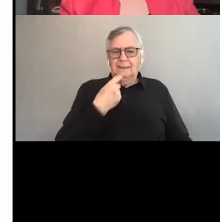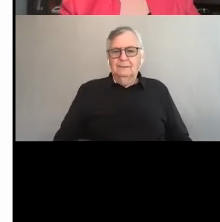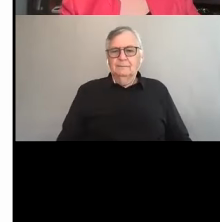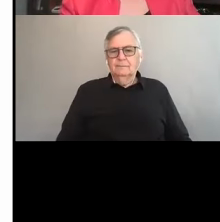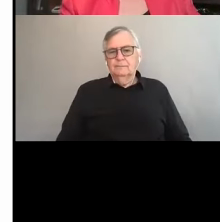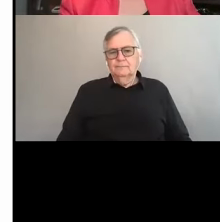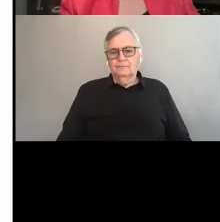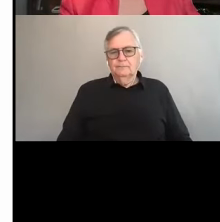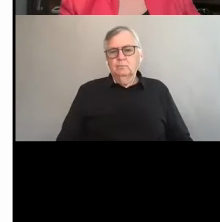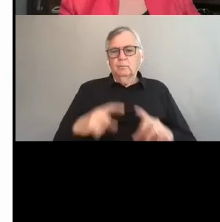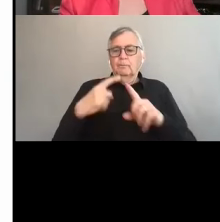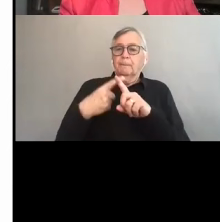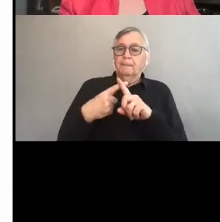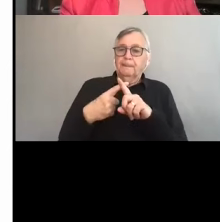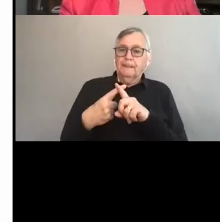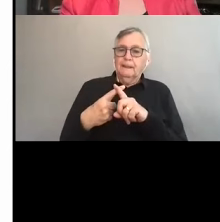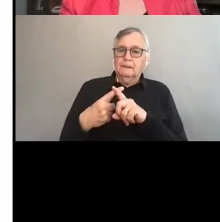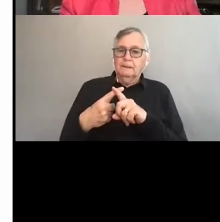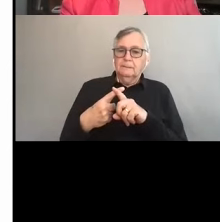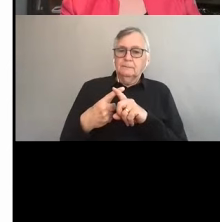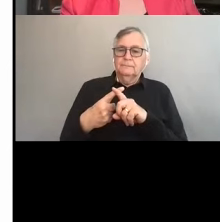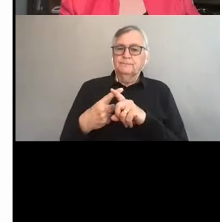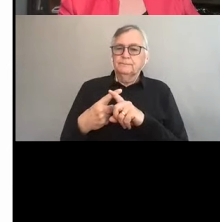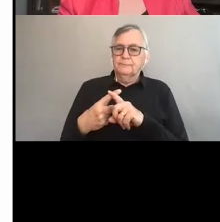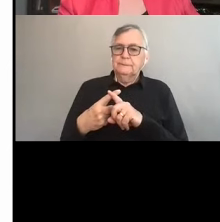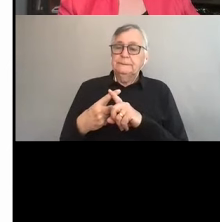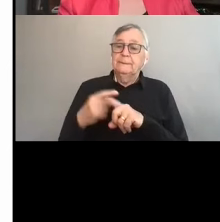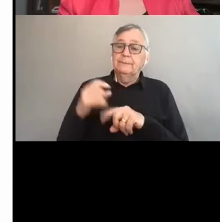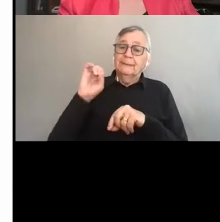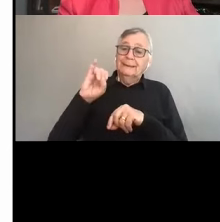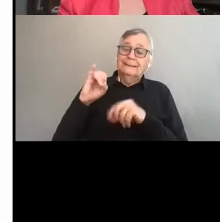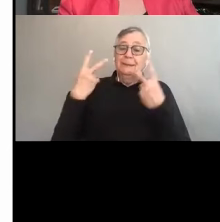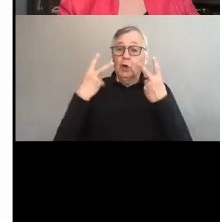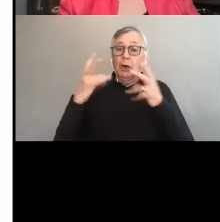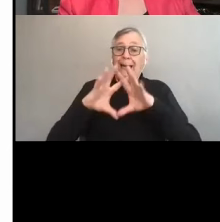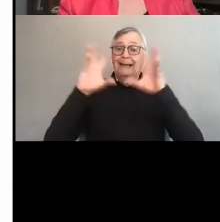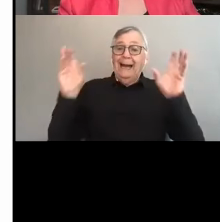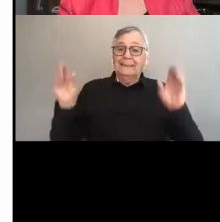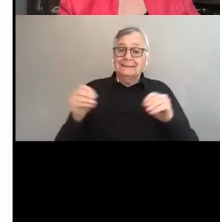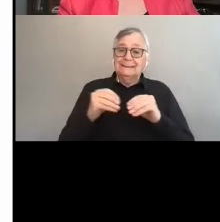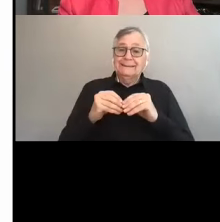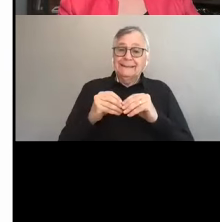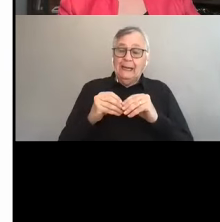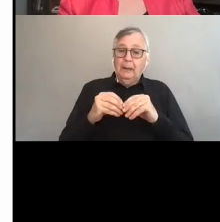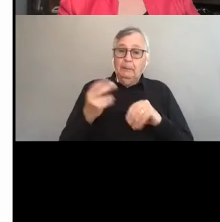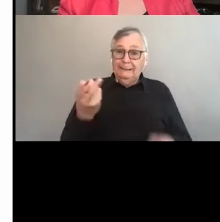Et puis, donc, si on regarde l'ensemble des